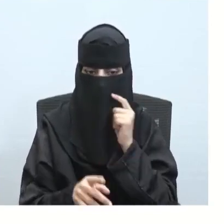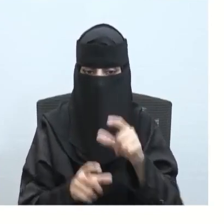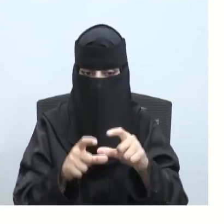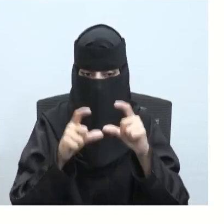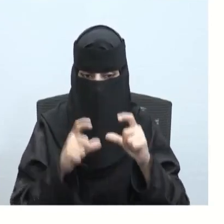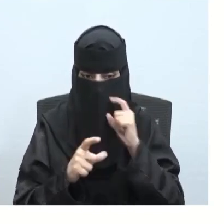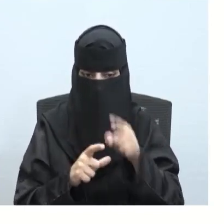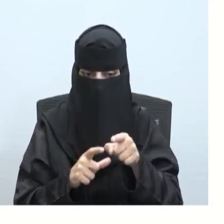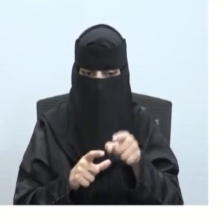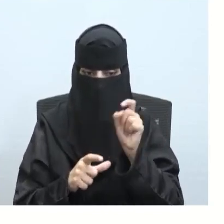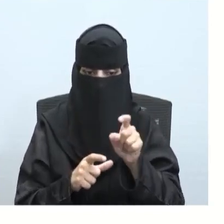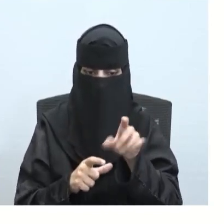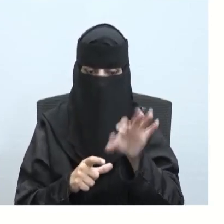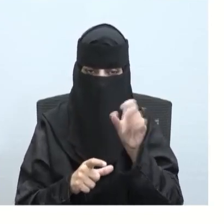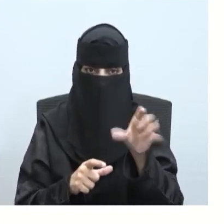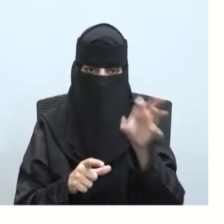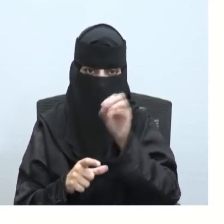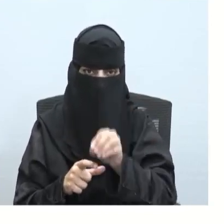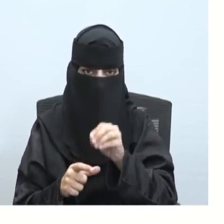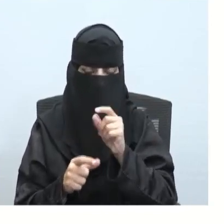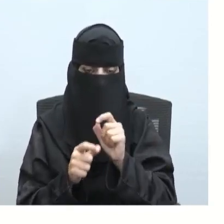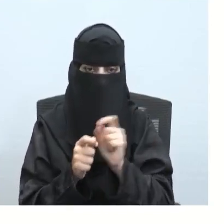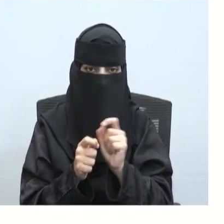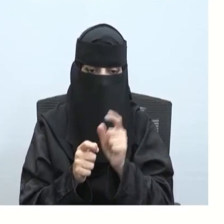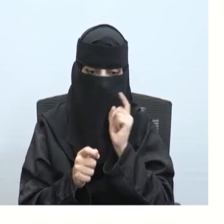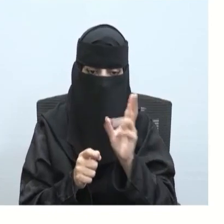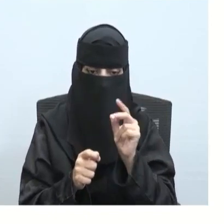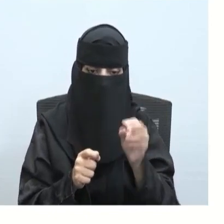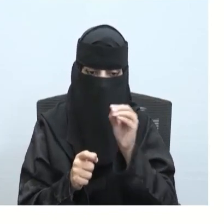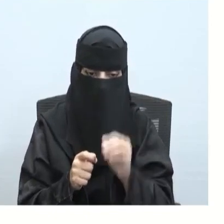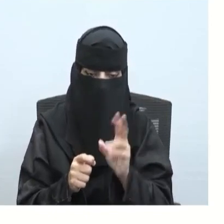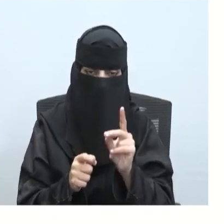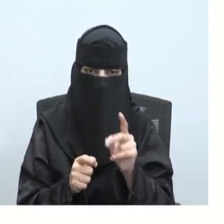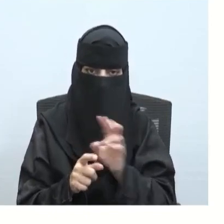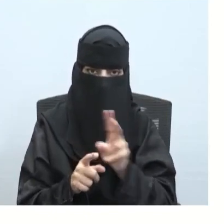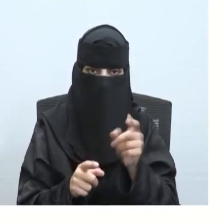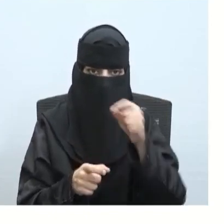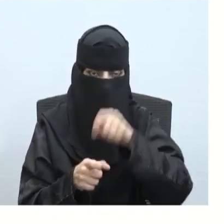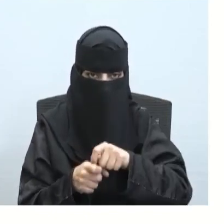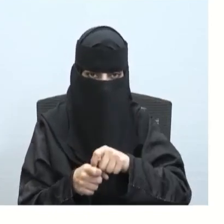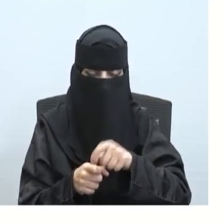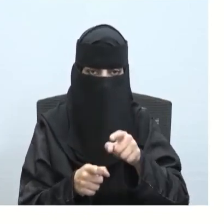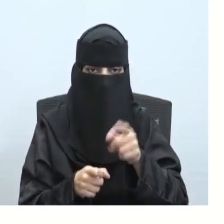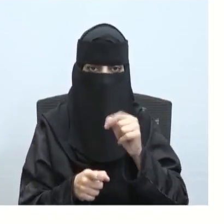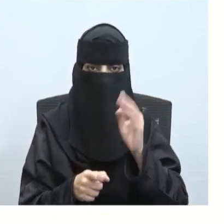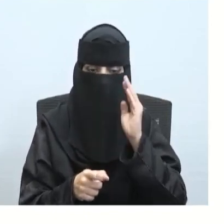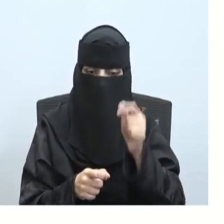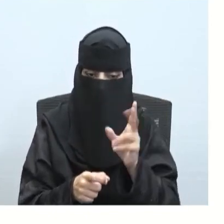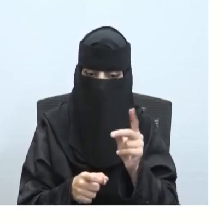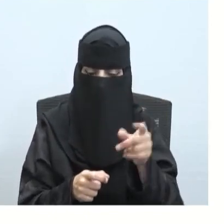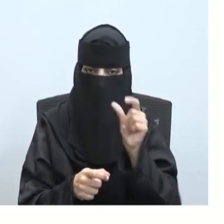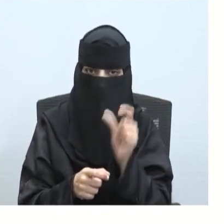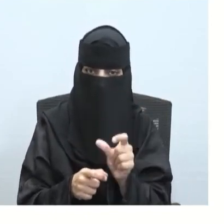Time، في البداية قمنا باستيراد المكتبة، بعد ذلك Node.Print Hello، هنا طباعة Hello، بعد ذلك